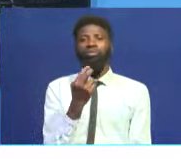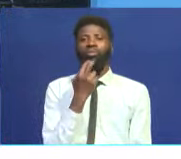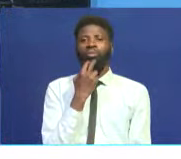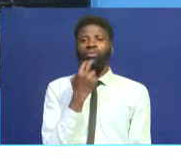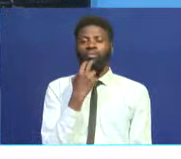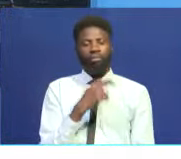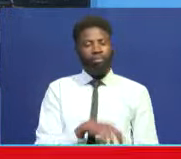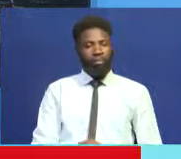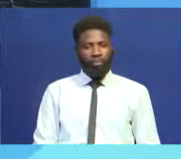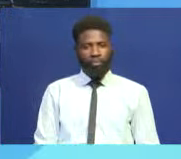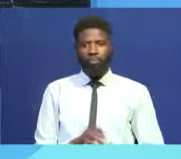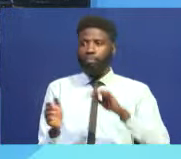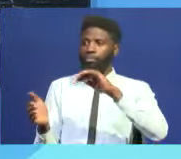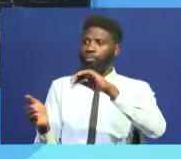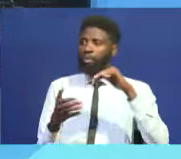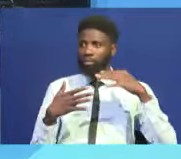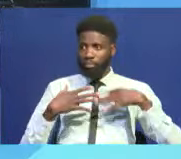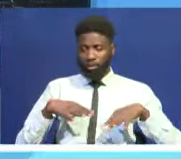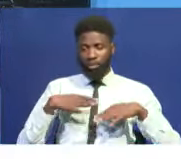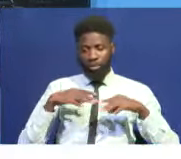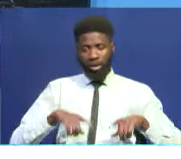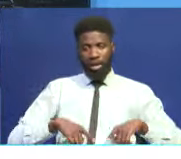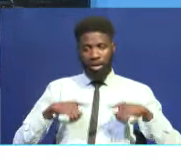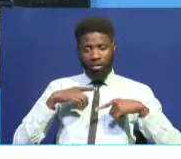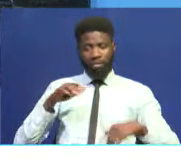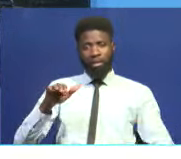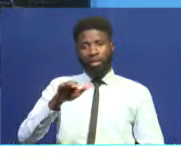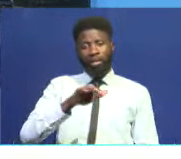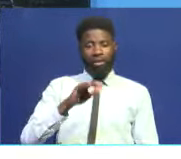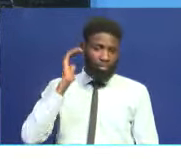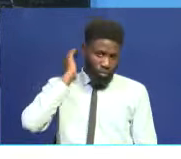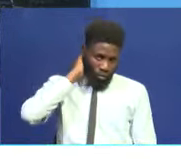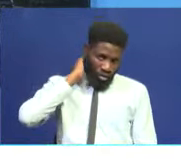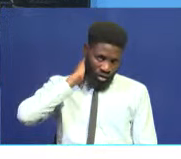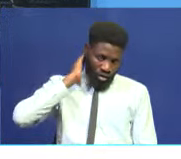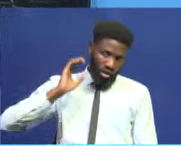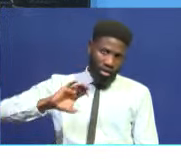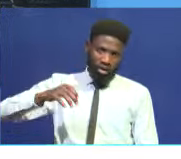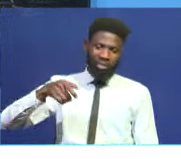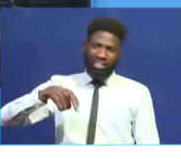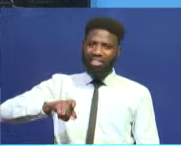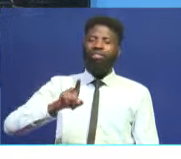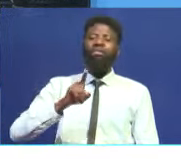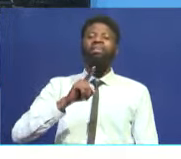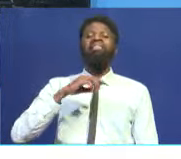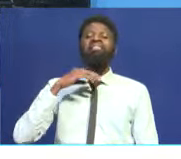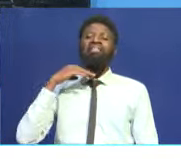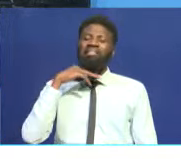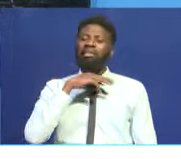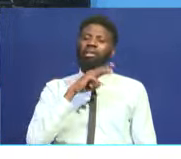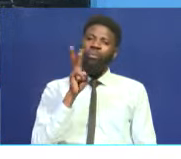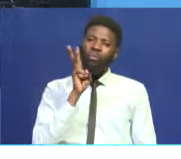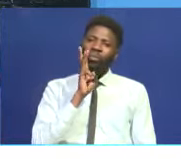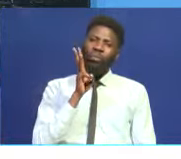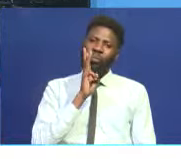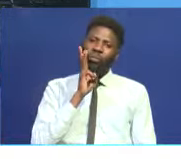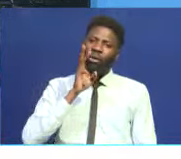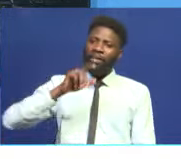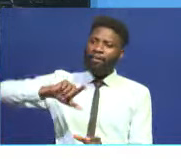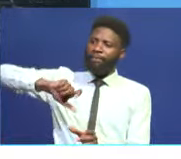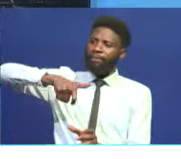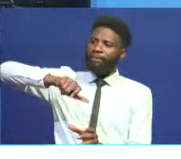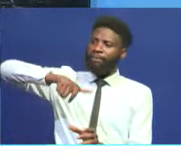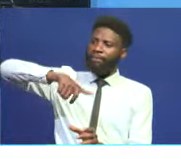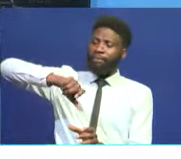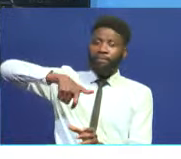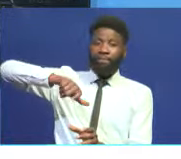Baadhi ya wakazi kutoka eneo bunge la Maragua, kaunti ya Murang'a, wamelazimika kuchota maji machafu kutoka kwa mifereji yao kwa muda wa miezi